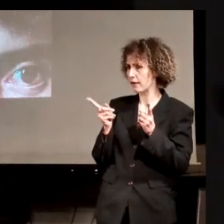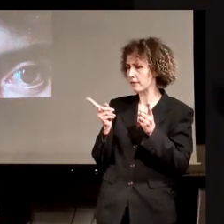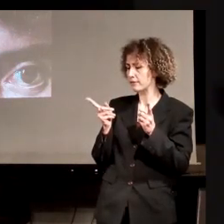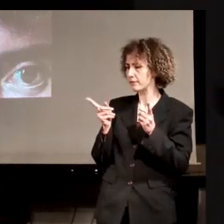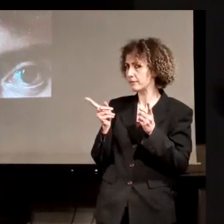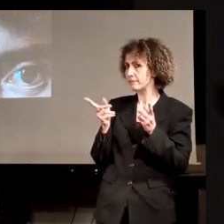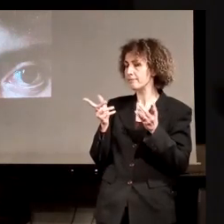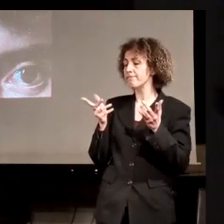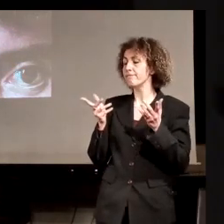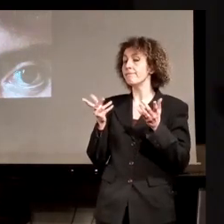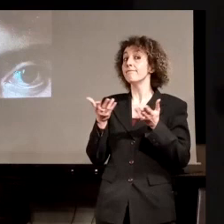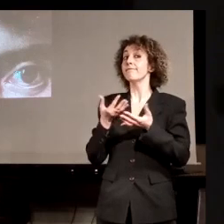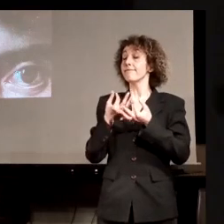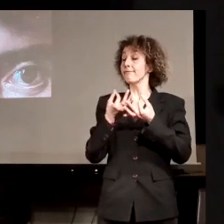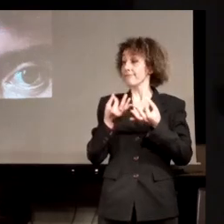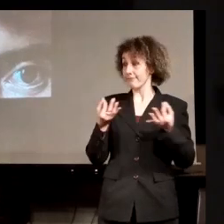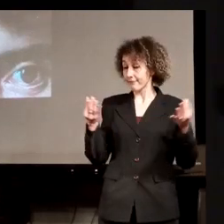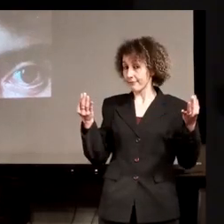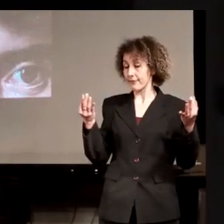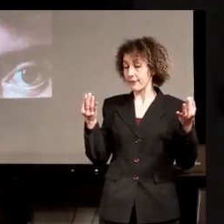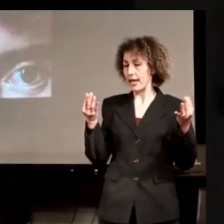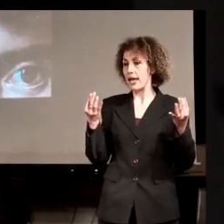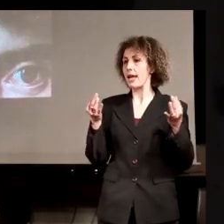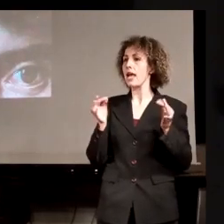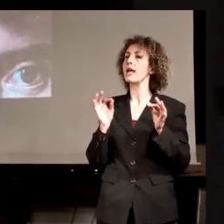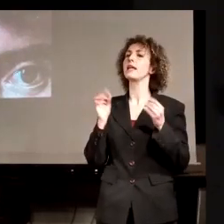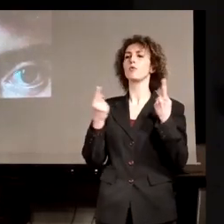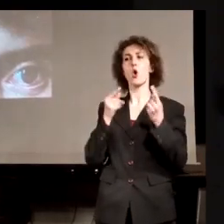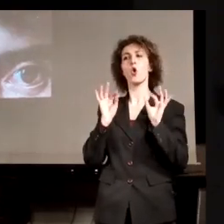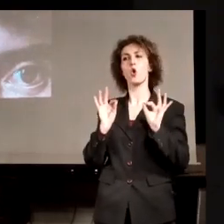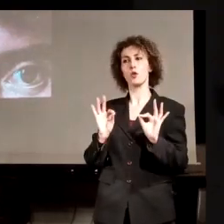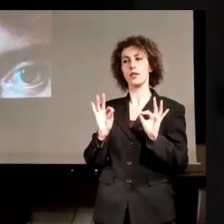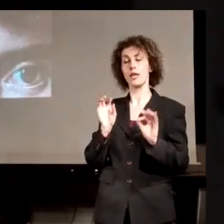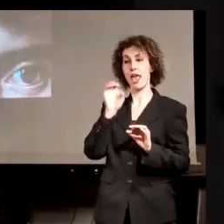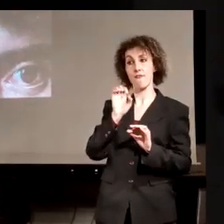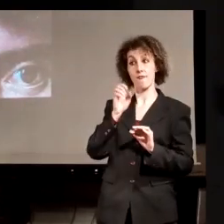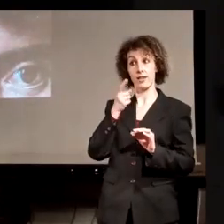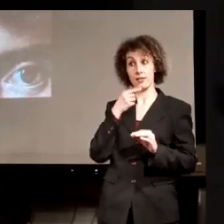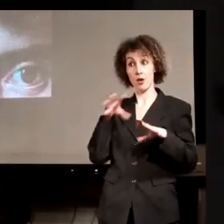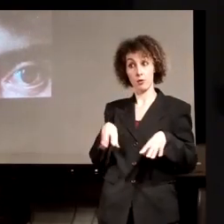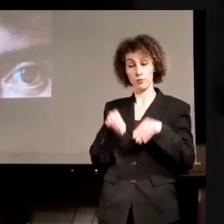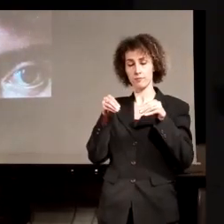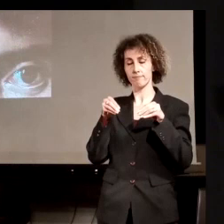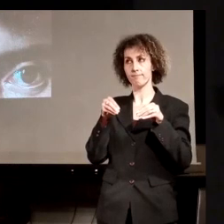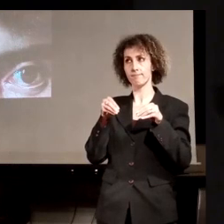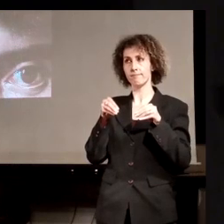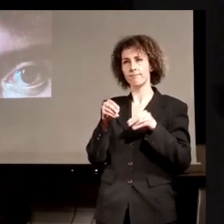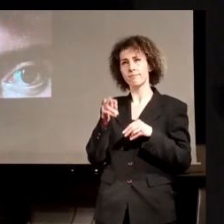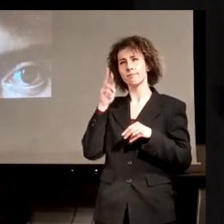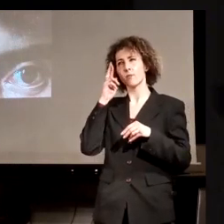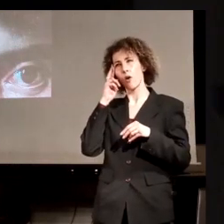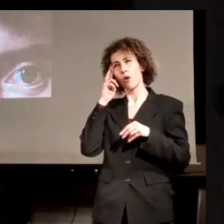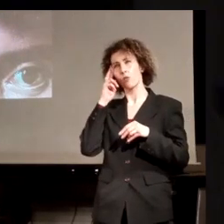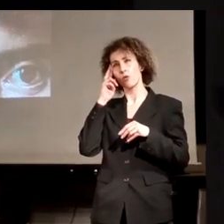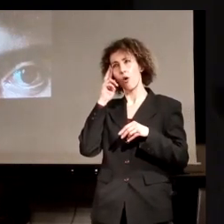bene è andata così cominciò a anfield saranno state le tre